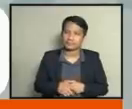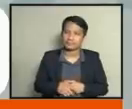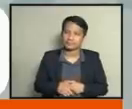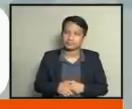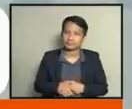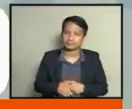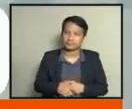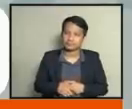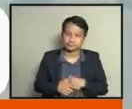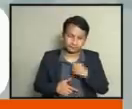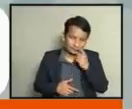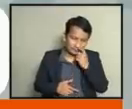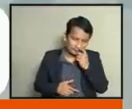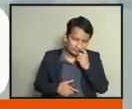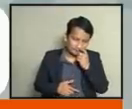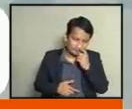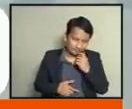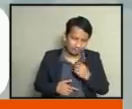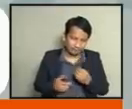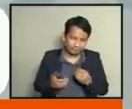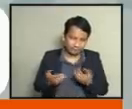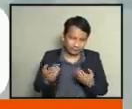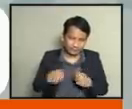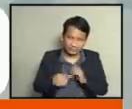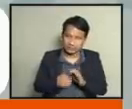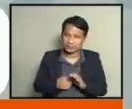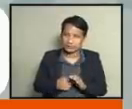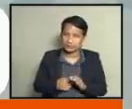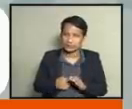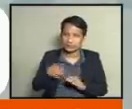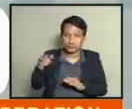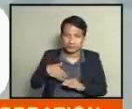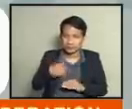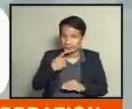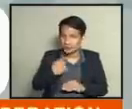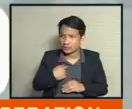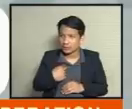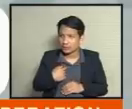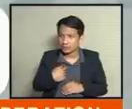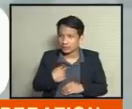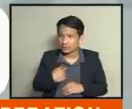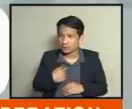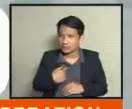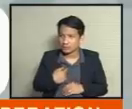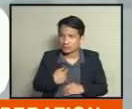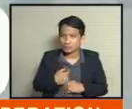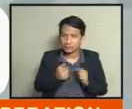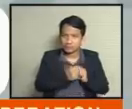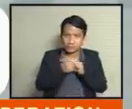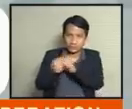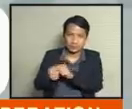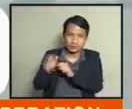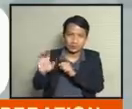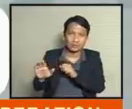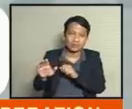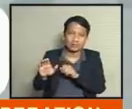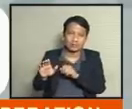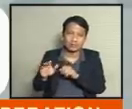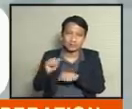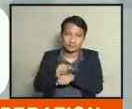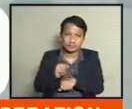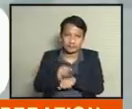Okay, ganito pong gawin natin, Mama Nork. Alam niyo kung saan siya nagtatrabaho. Sige. Sasamahan po namin kayo sa kanyang